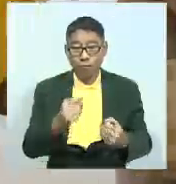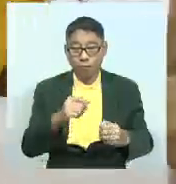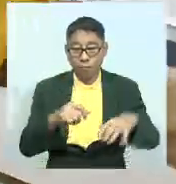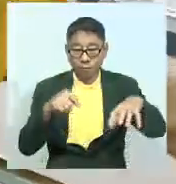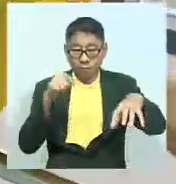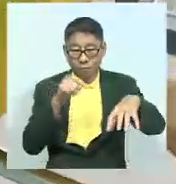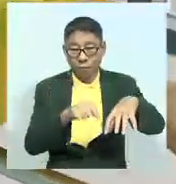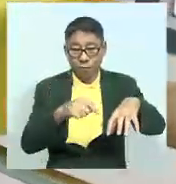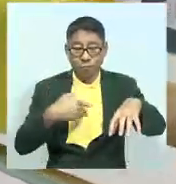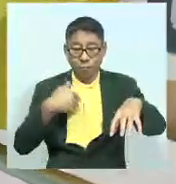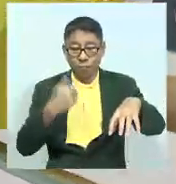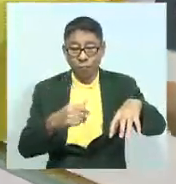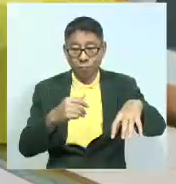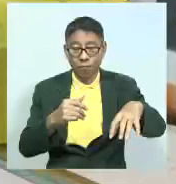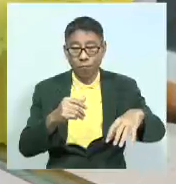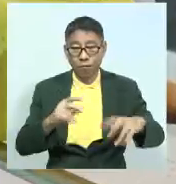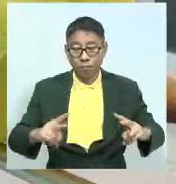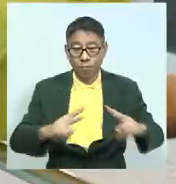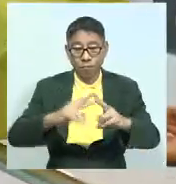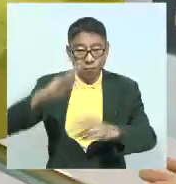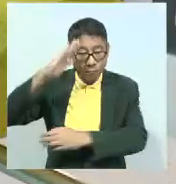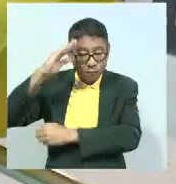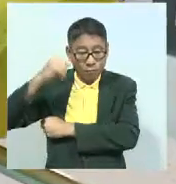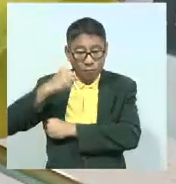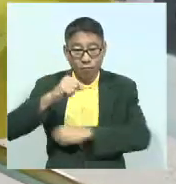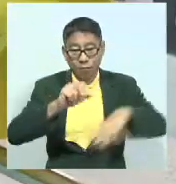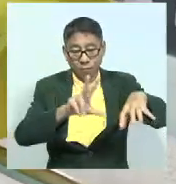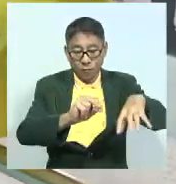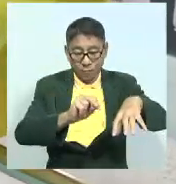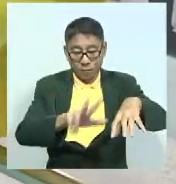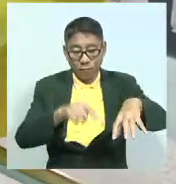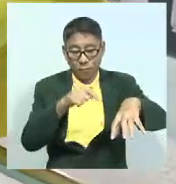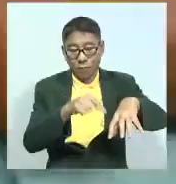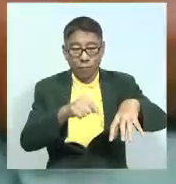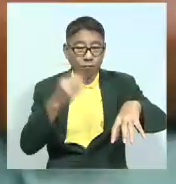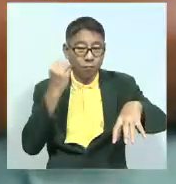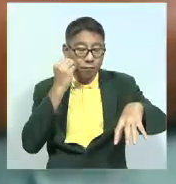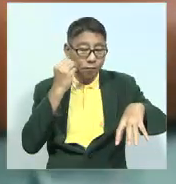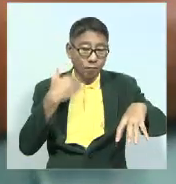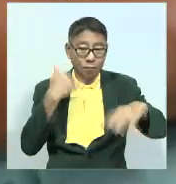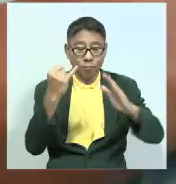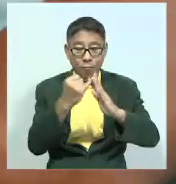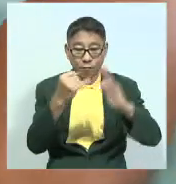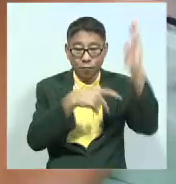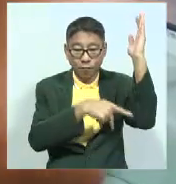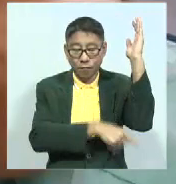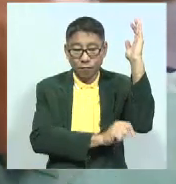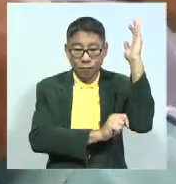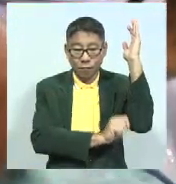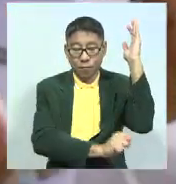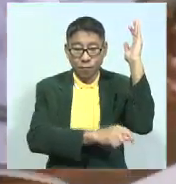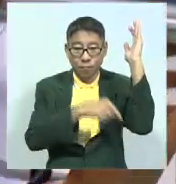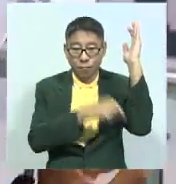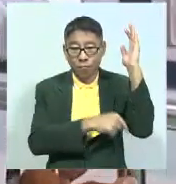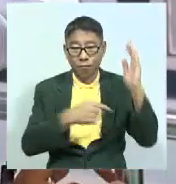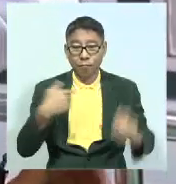ณกองบัญชาการหน่วยเฉพาะกิจกรมทหารพราน33เหตุเกิดบริเวณบ้านตะโลดือลงหมู่ที่1ตำบลบันนังสต